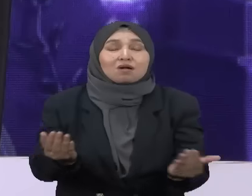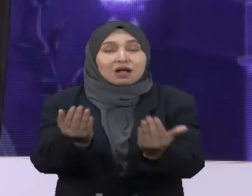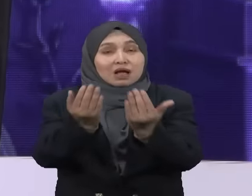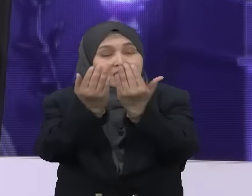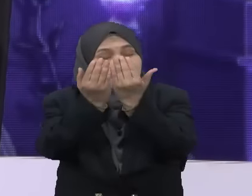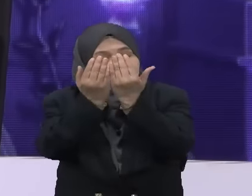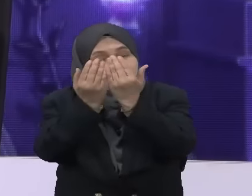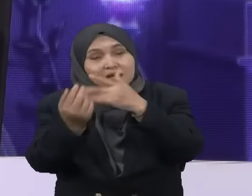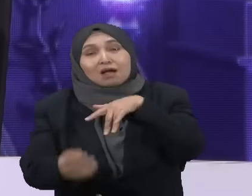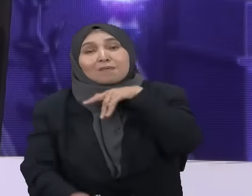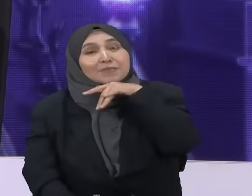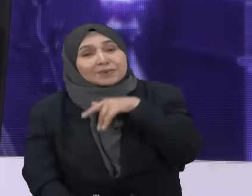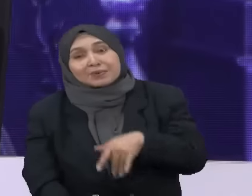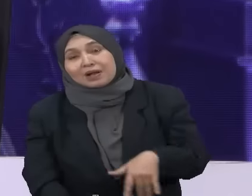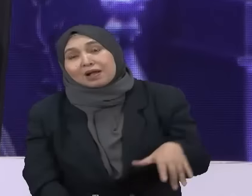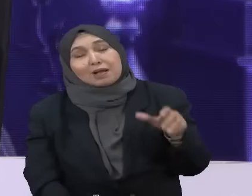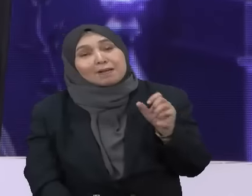sallallahu ala